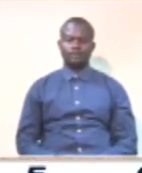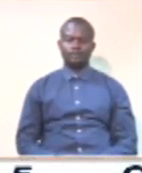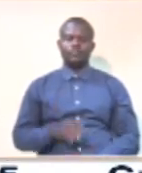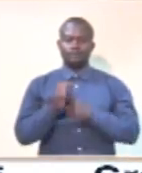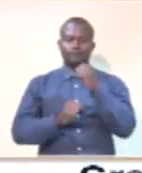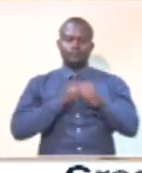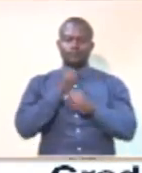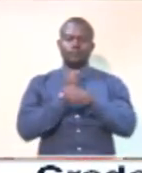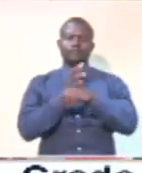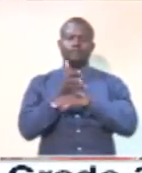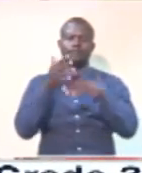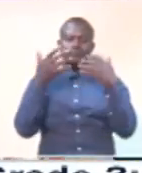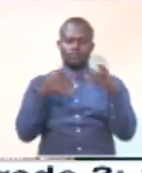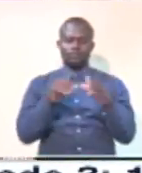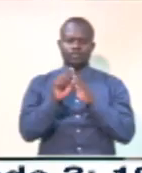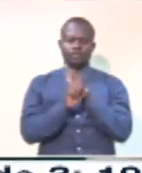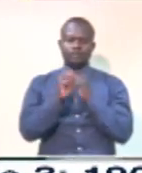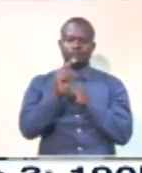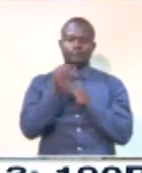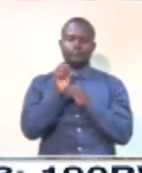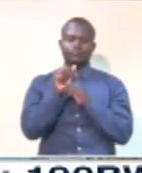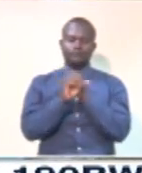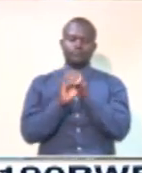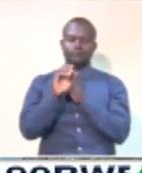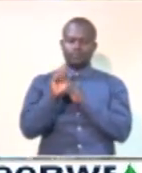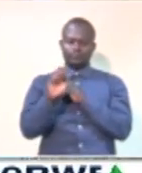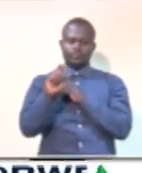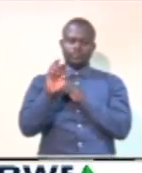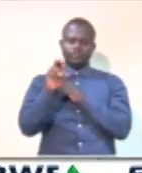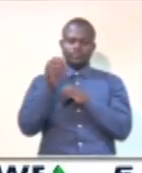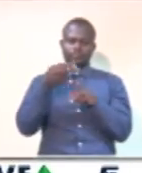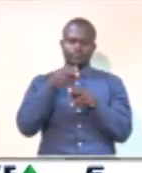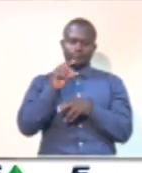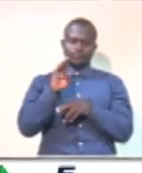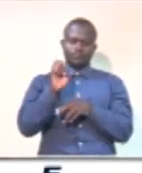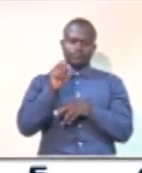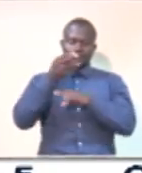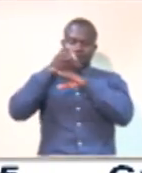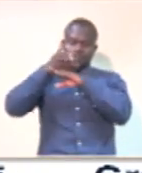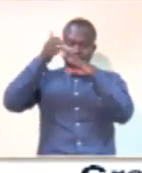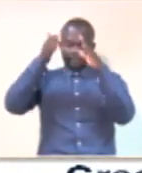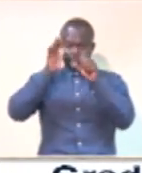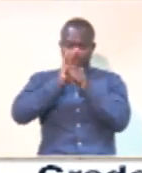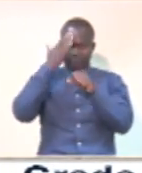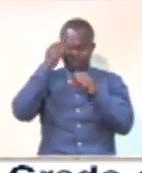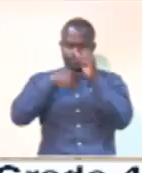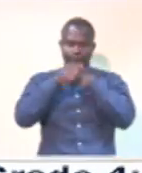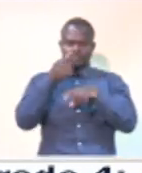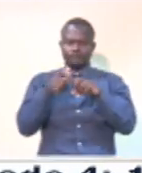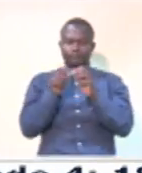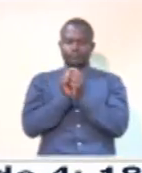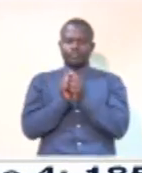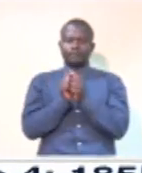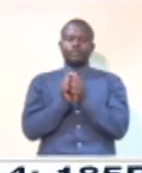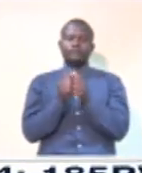Umwaka urengura ashize mu murenge wa Muhima mu kagari ka Tetero ahamenyekanye nka Dobandi hashyizwe za kamera kubera ibikorwa bitandukanye